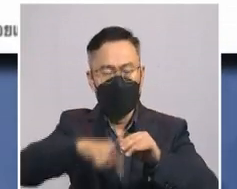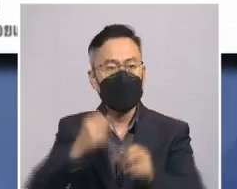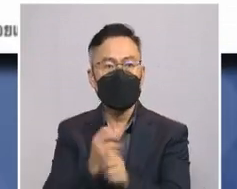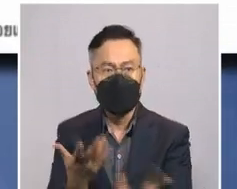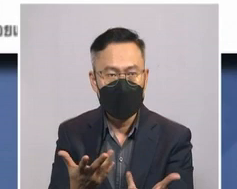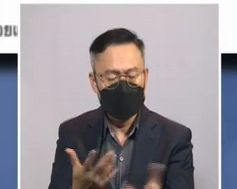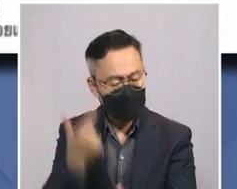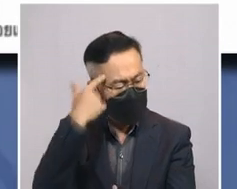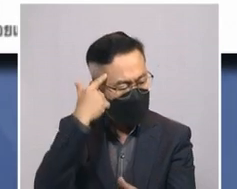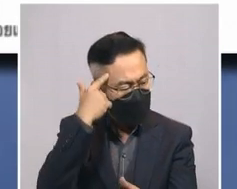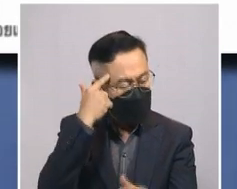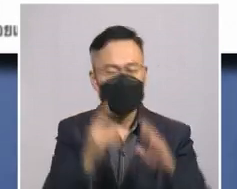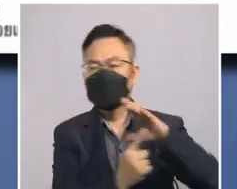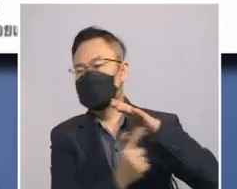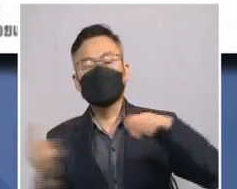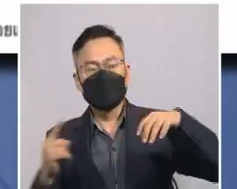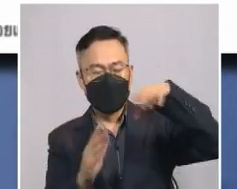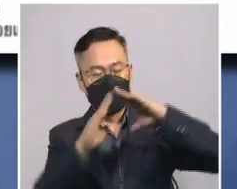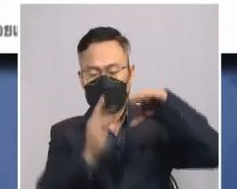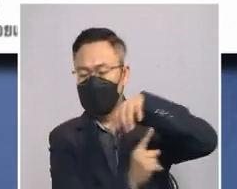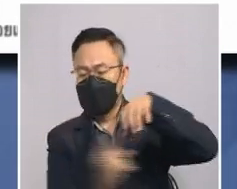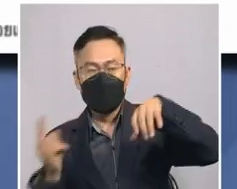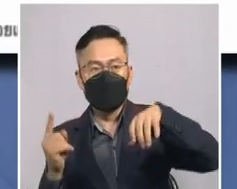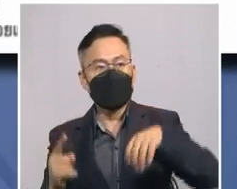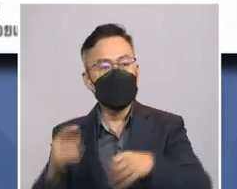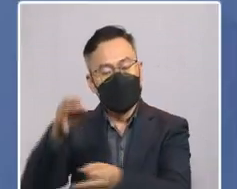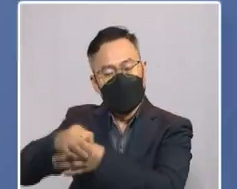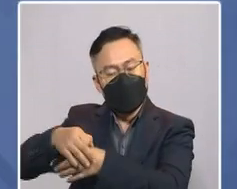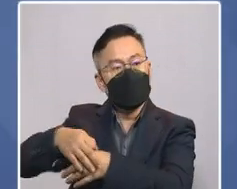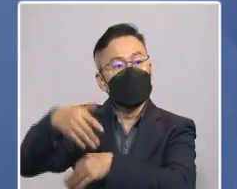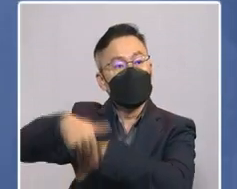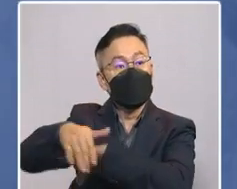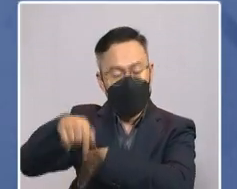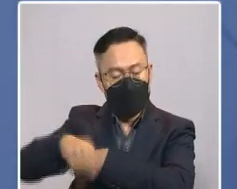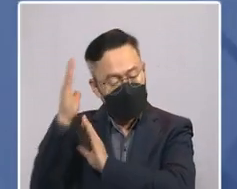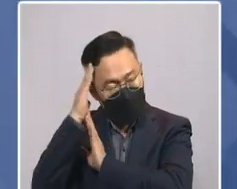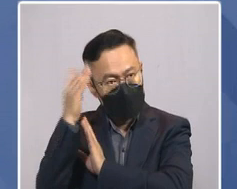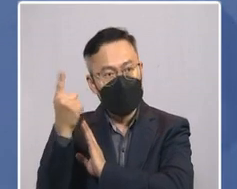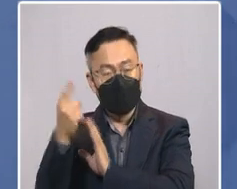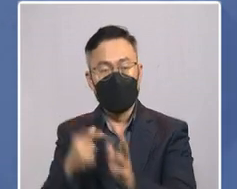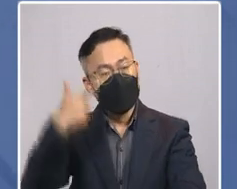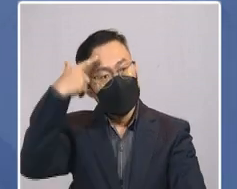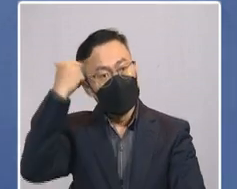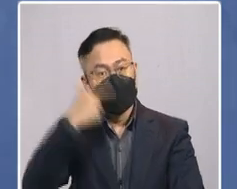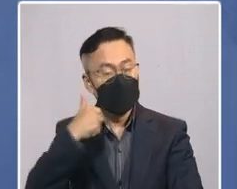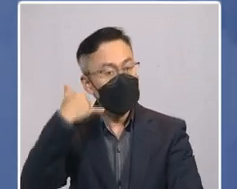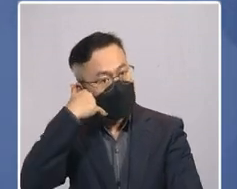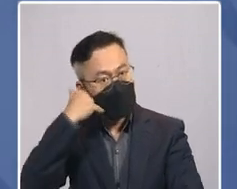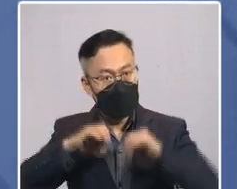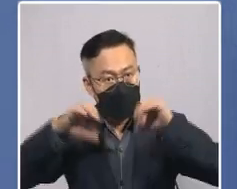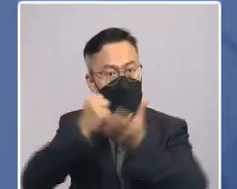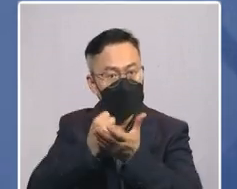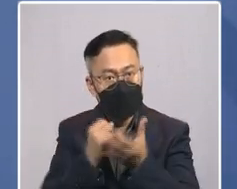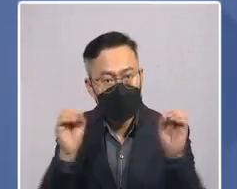งนี้แล้วโทรไปที่ไหนไม่มีใครรับเลยเป็นไปได้ไหมว่าเจ้าหน้าที่หยุดทำการเสาร์อาทิตย์โทรไม่ติดเลยนะคะดังนั้นเขาก็เล